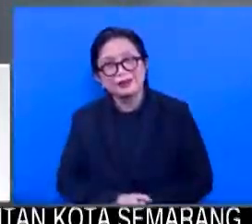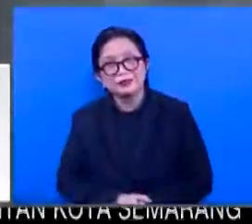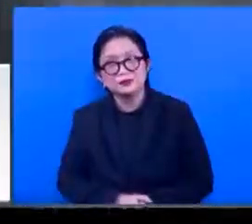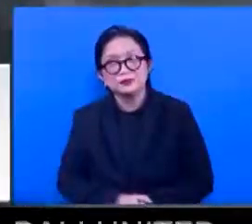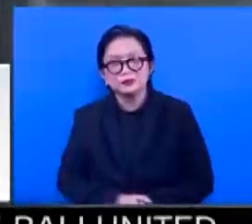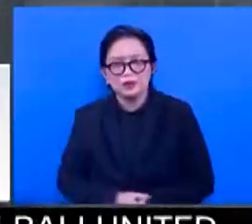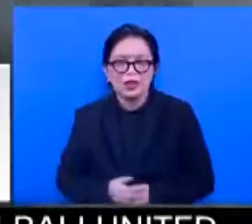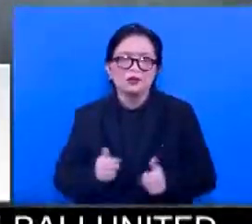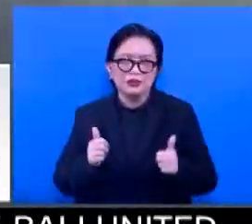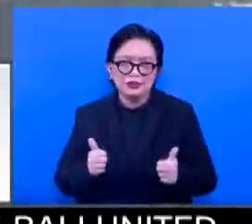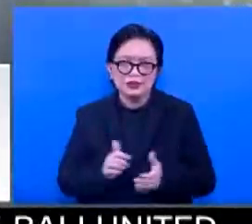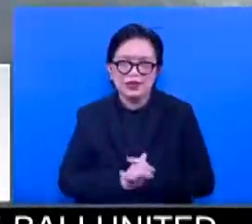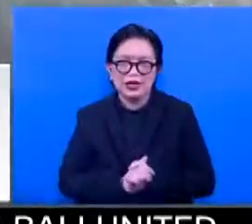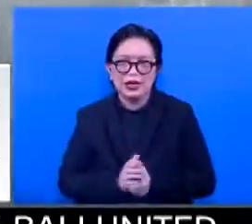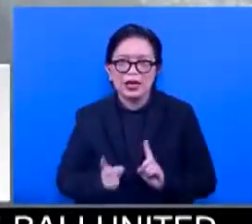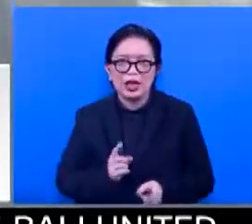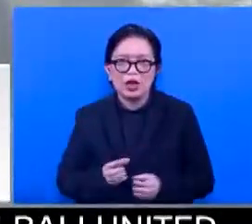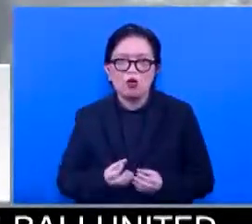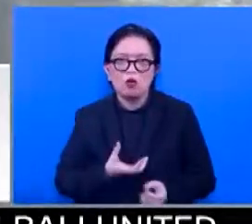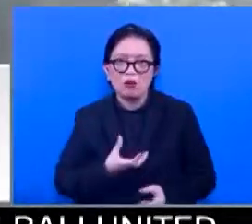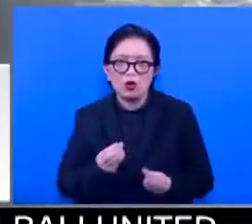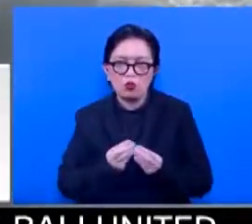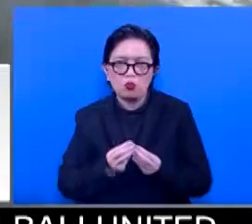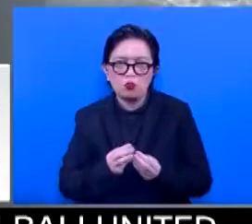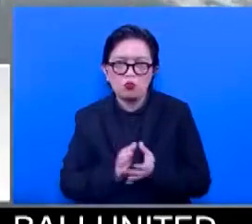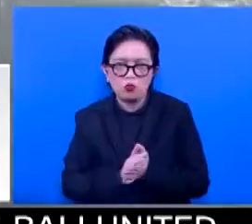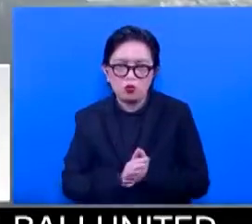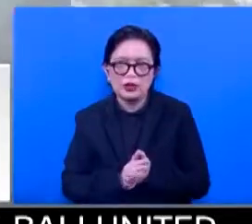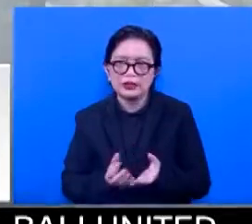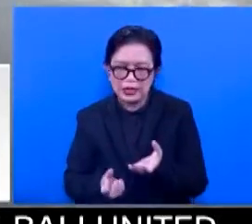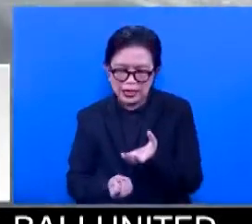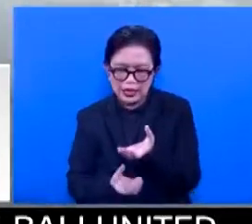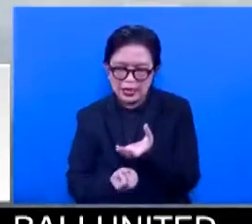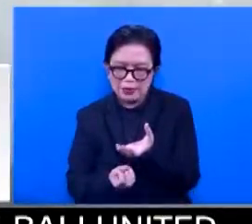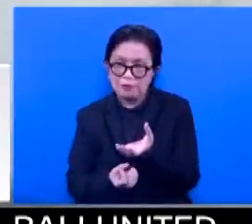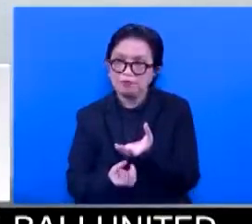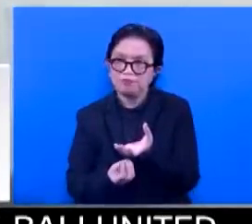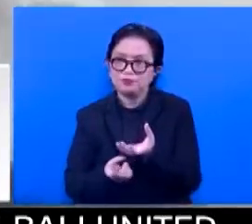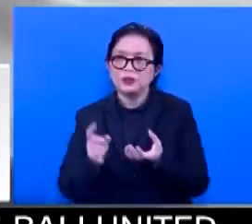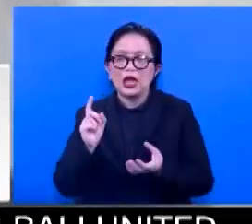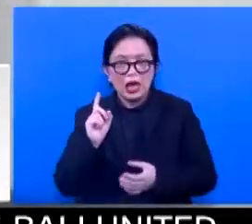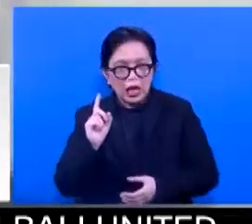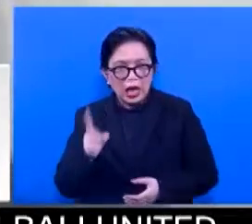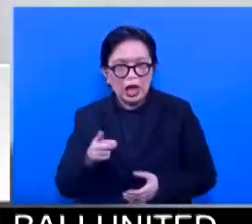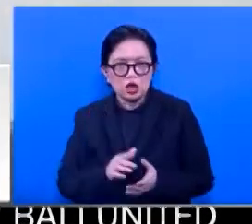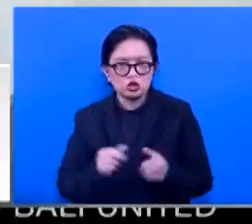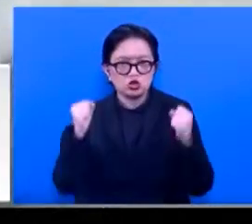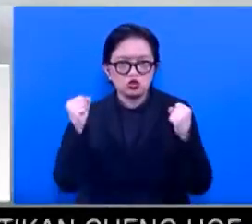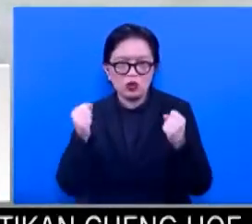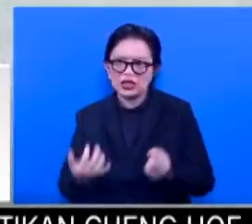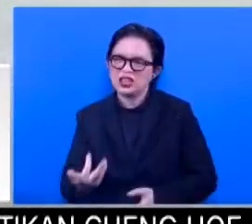Apa saja boleh. Tapi kalau mau buat harus kuat menahan panas dan kepulan asap ya. Terima kasih dan sampai jumpa di